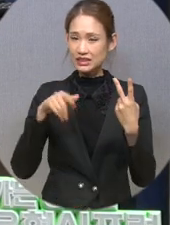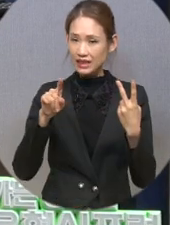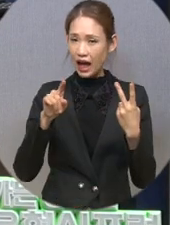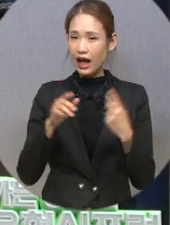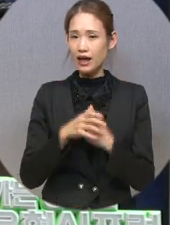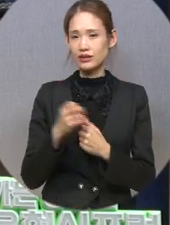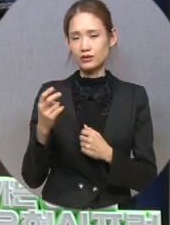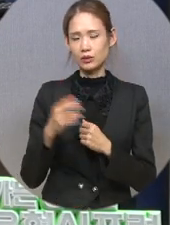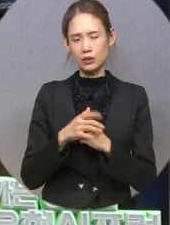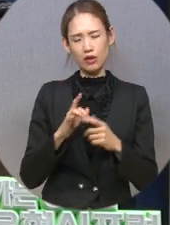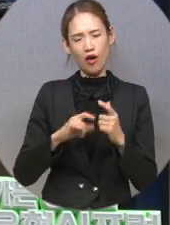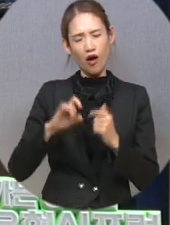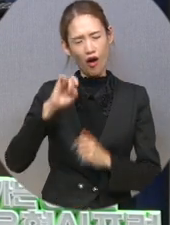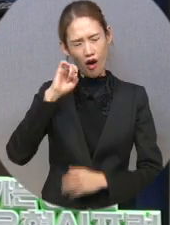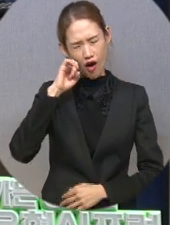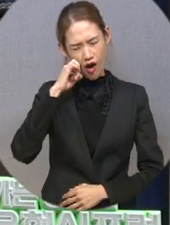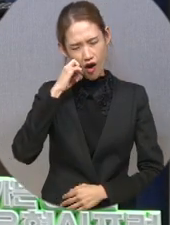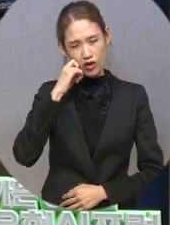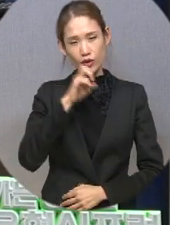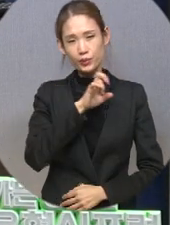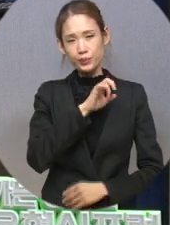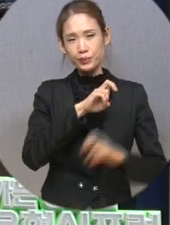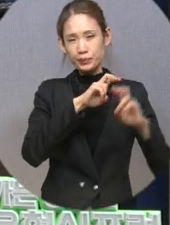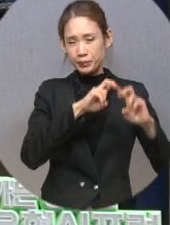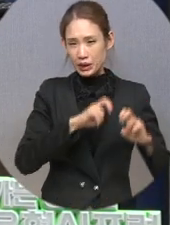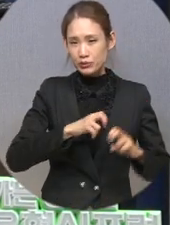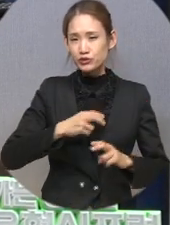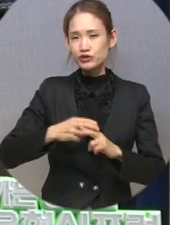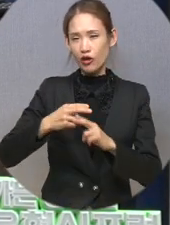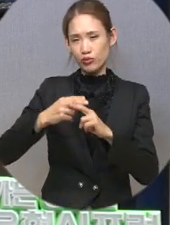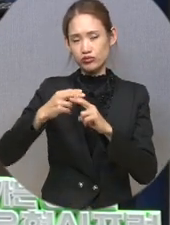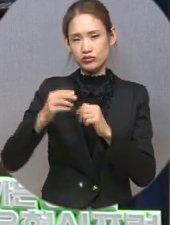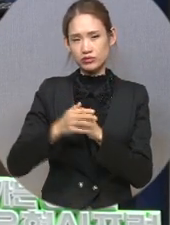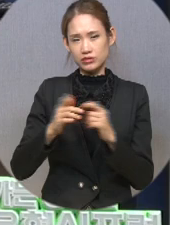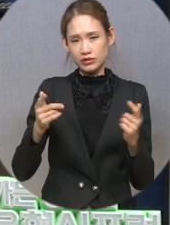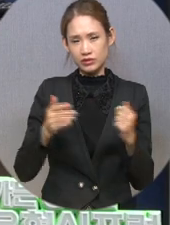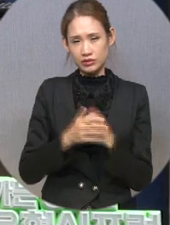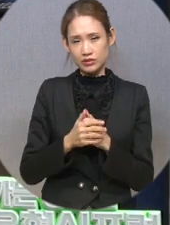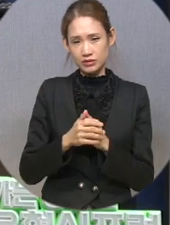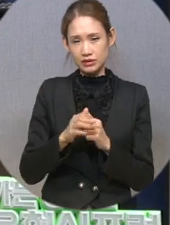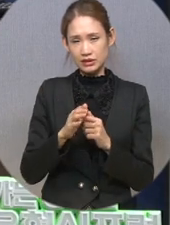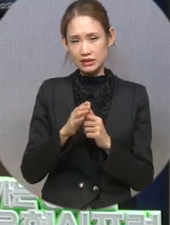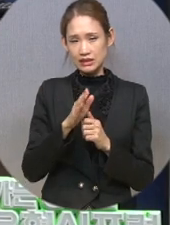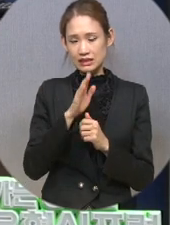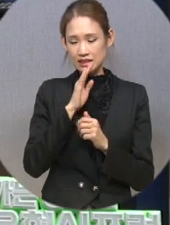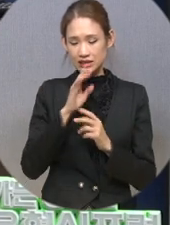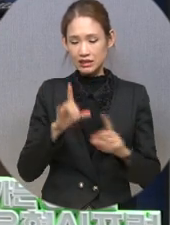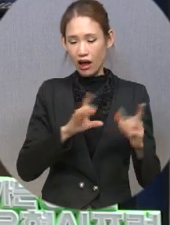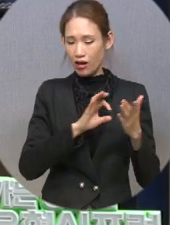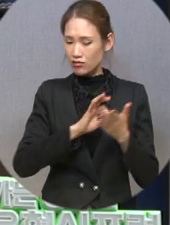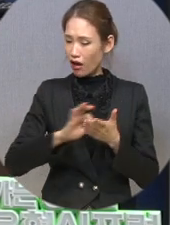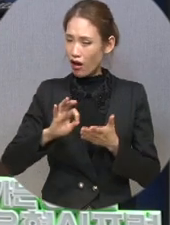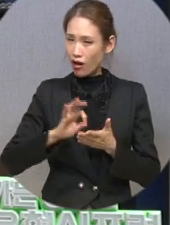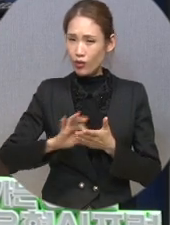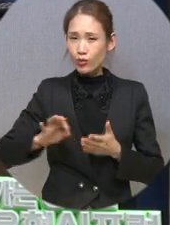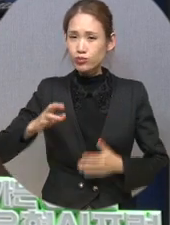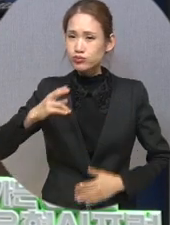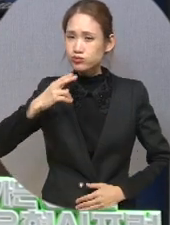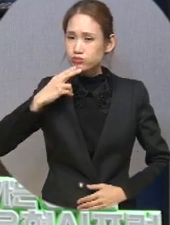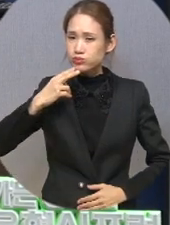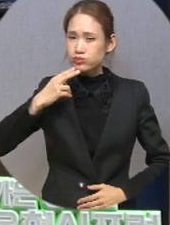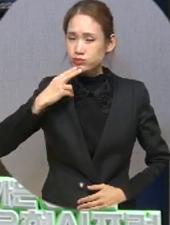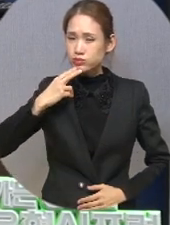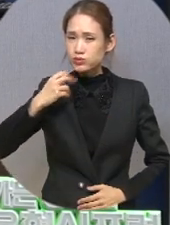그보다 더또 어려운 미분, 적분, 뭐 이런 것들을 해서 실제 생활에 쓸모가 없지 않냐, 뭐 이런 이야기를 하는 학생들도